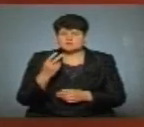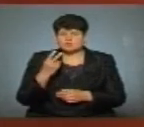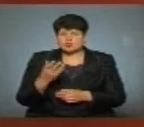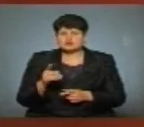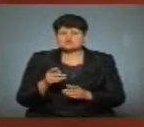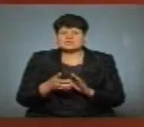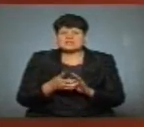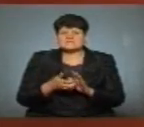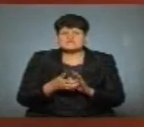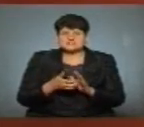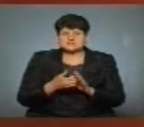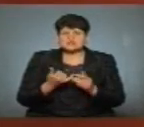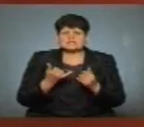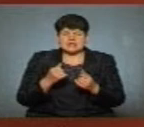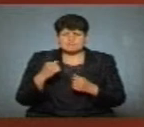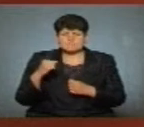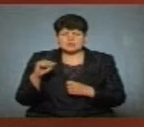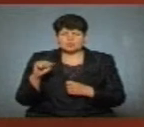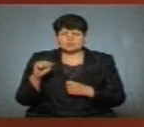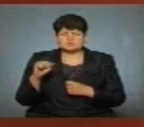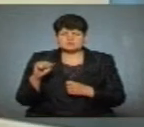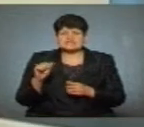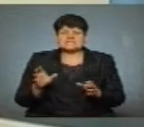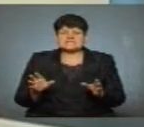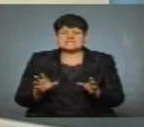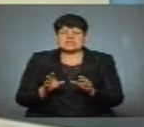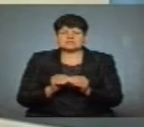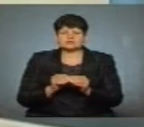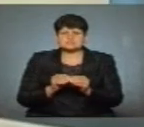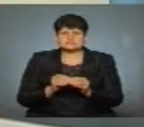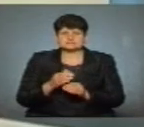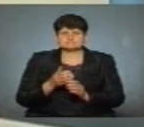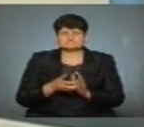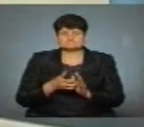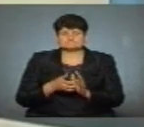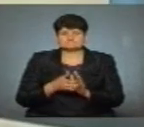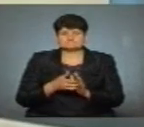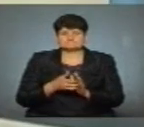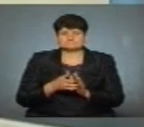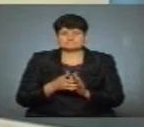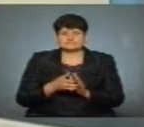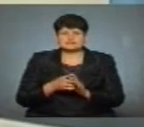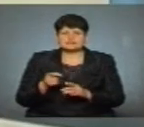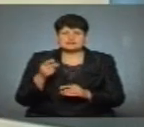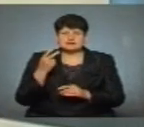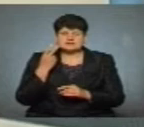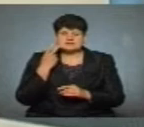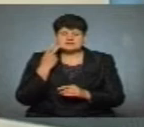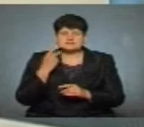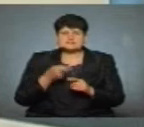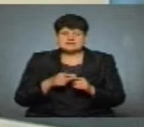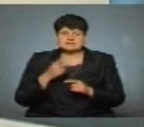не вистачає для перемоги Україні в цій війні? Єдності не вистачає. Це одвічний ворог